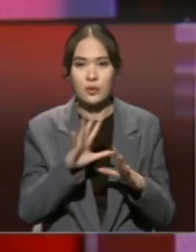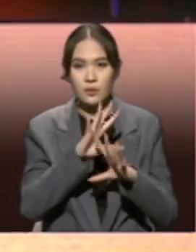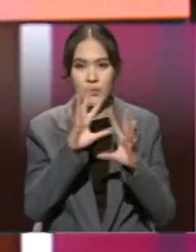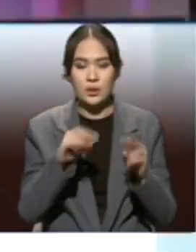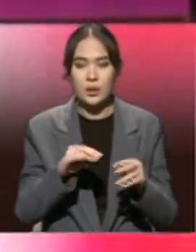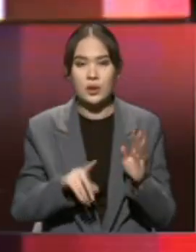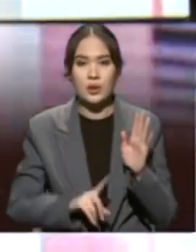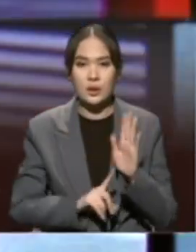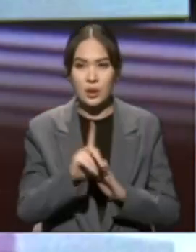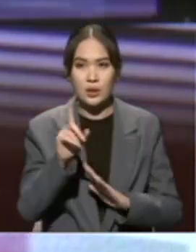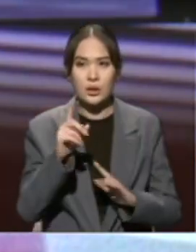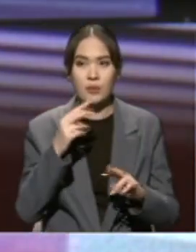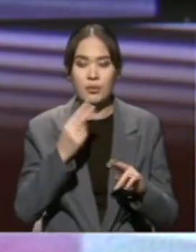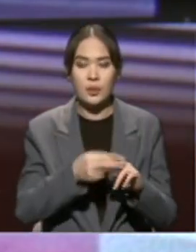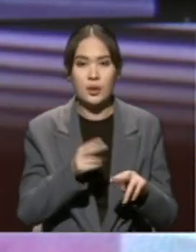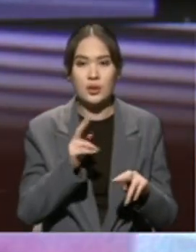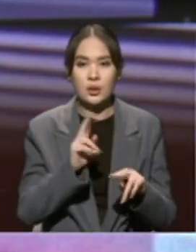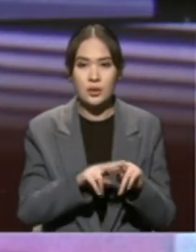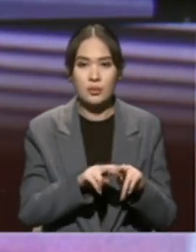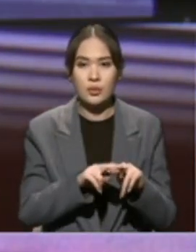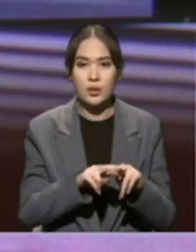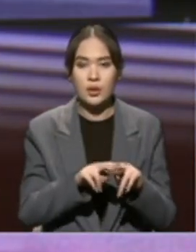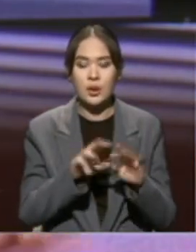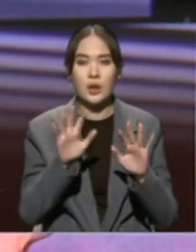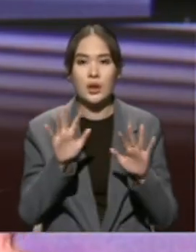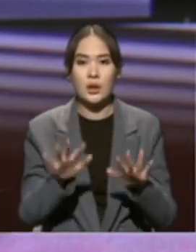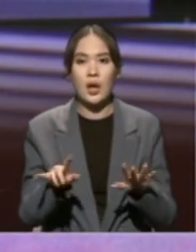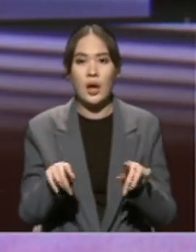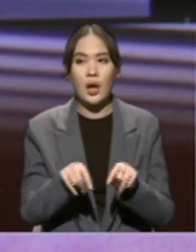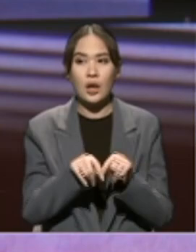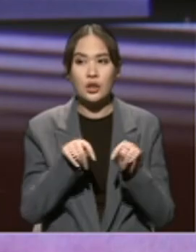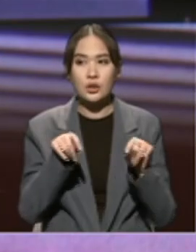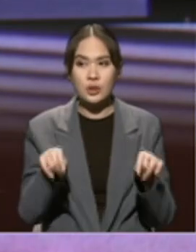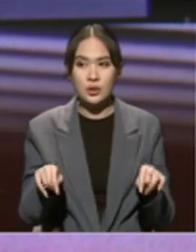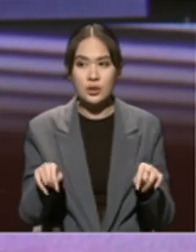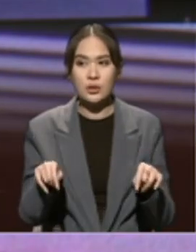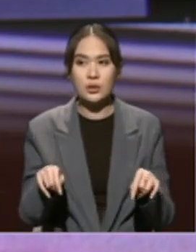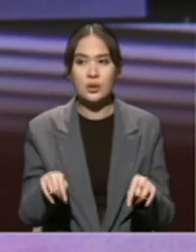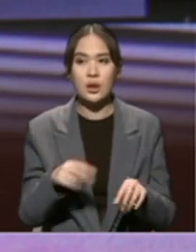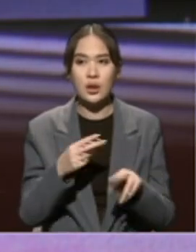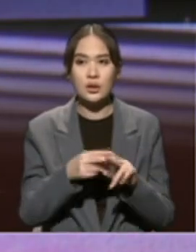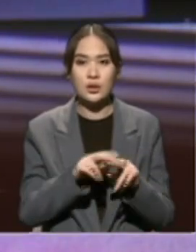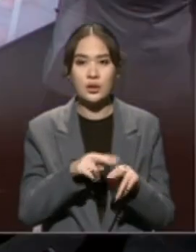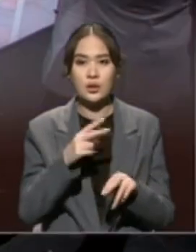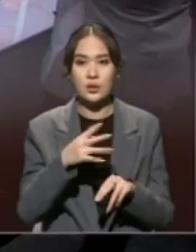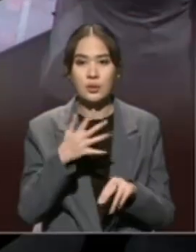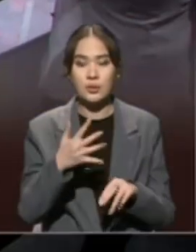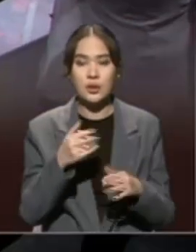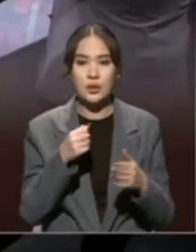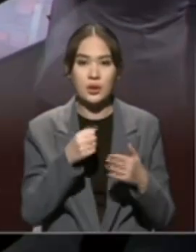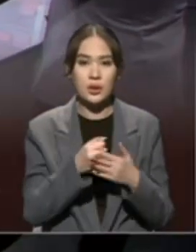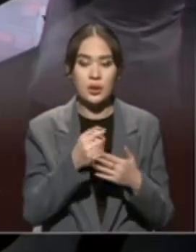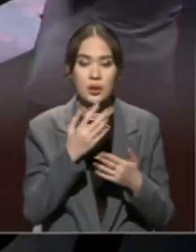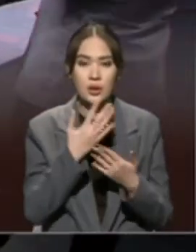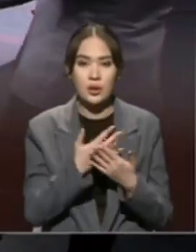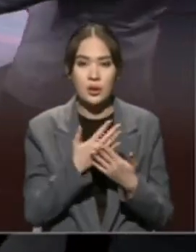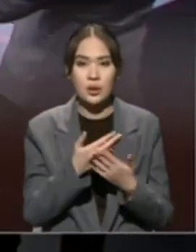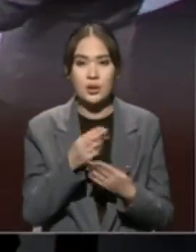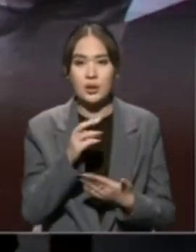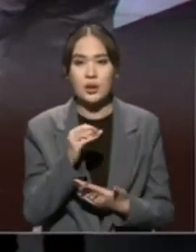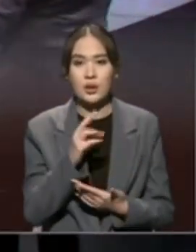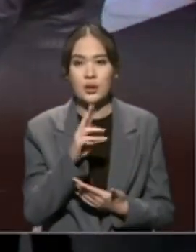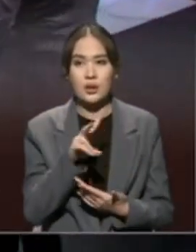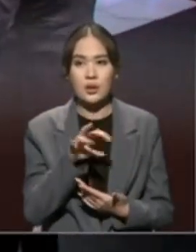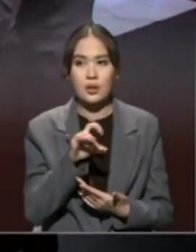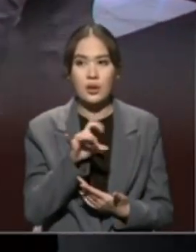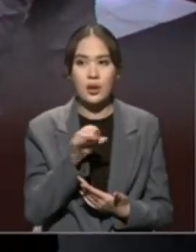қозғалады мінеке. Сондықтан бұл жерде бәрібір де ашықтық. Одан кейін мынау 25-ке қарай бүкіл халықтық декларация да келе жатыр.